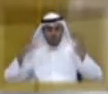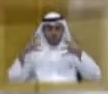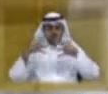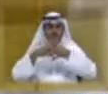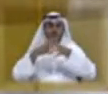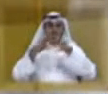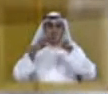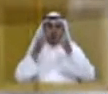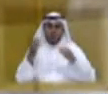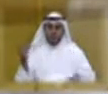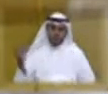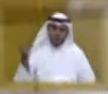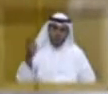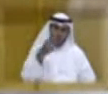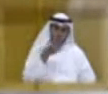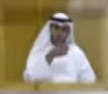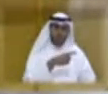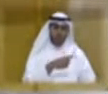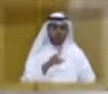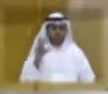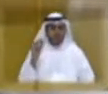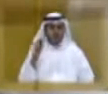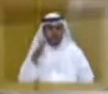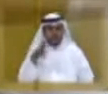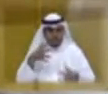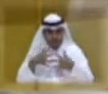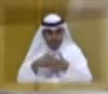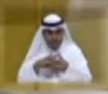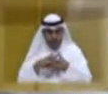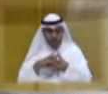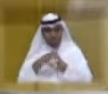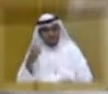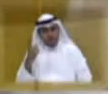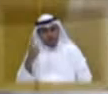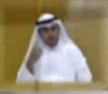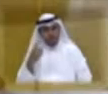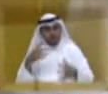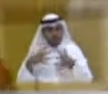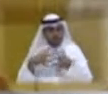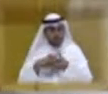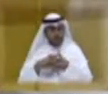الشركات المدرجة والغير مدرجة والشركات الفردية، وانما